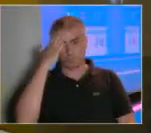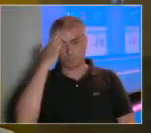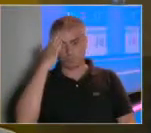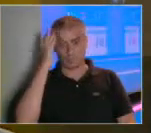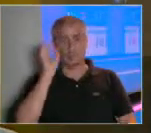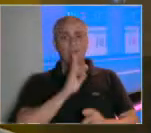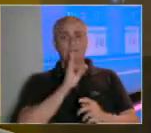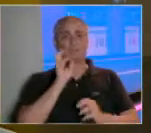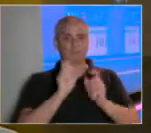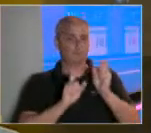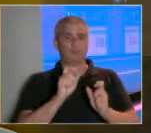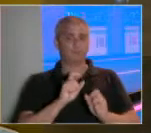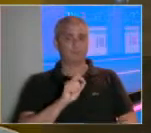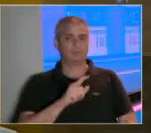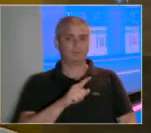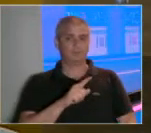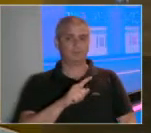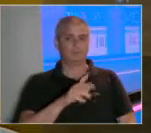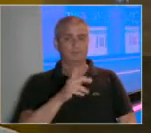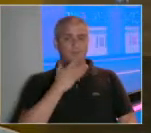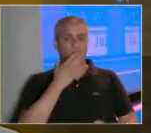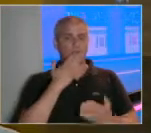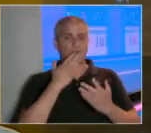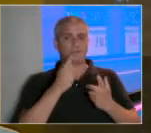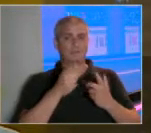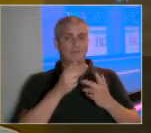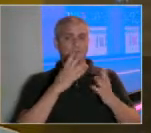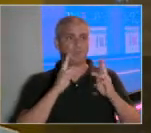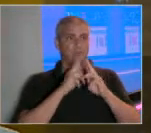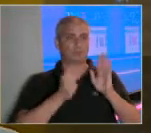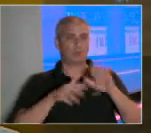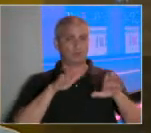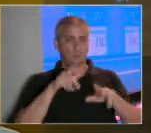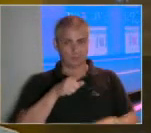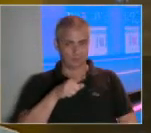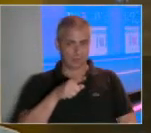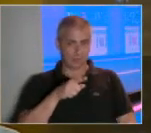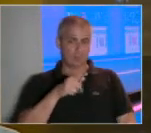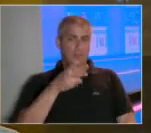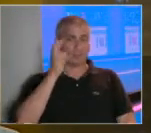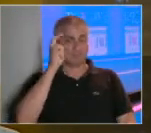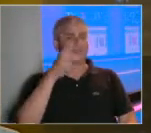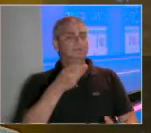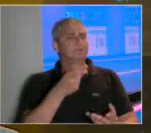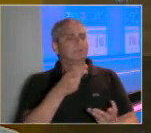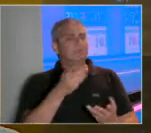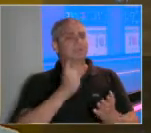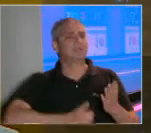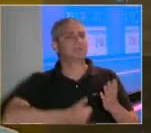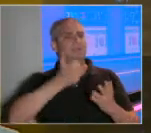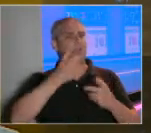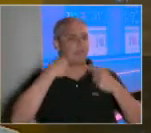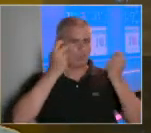של אנשי התרבות והאירועים. הוא יושב בפגישה הזאת יחד עם ראש הממשלה החליפי בני גנץ, עם שר התרבות וגם עם